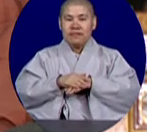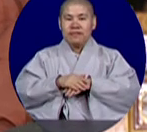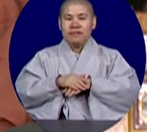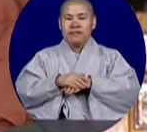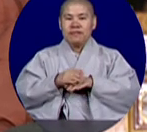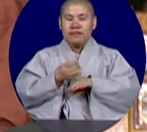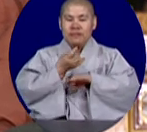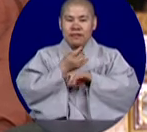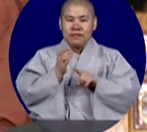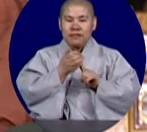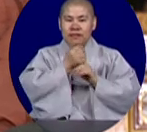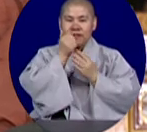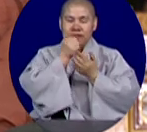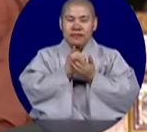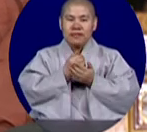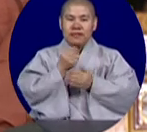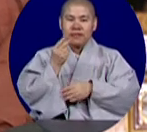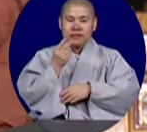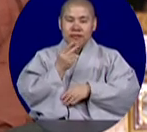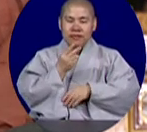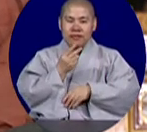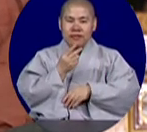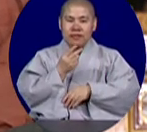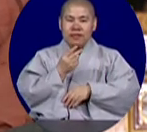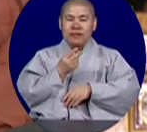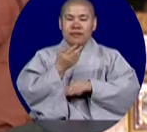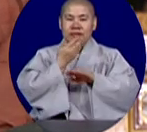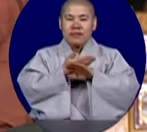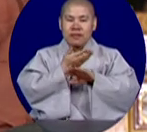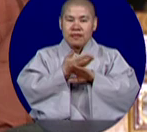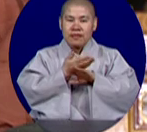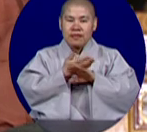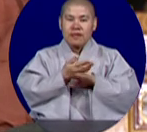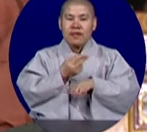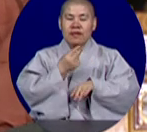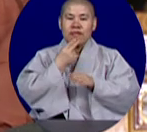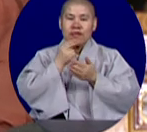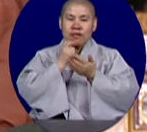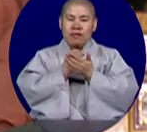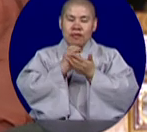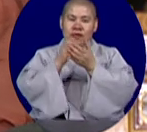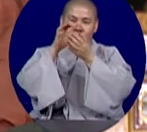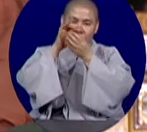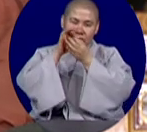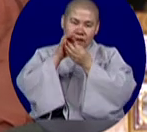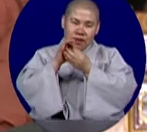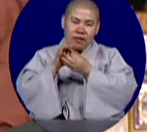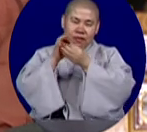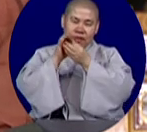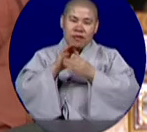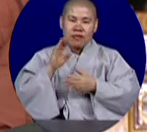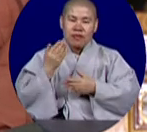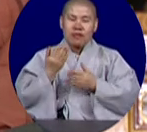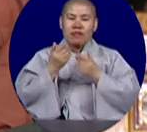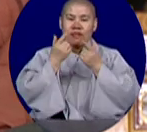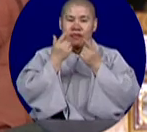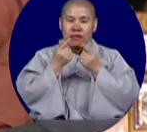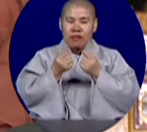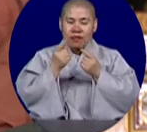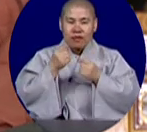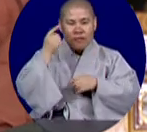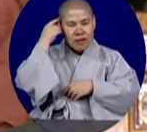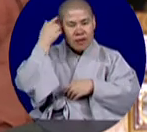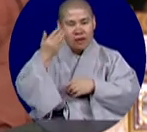서가모니 부처님하고 다를 바 없는 법이 지금까지 전해진단 말이에요. 그럼 똑같느냐?